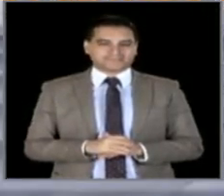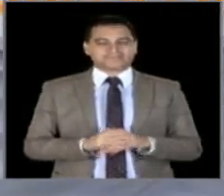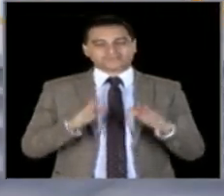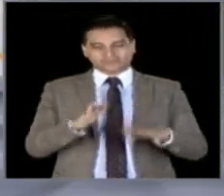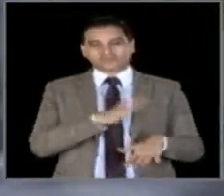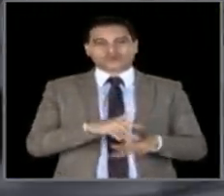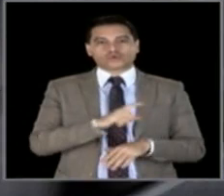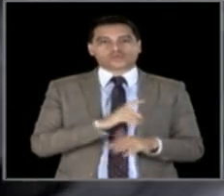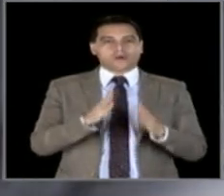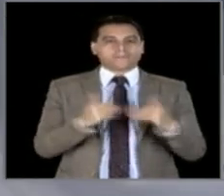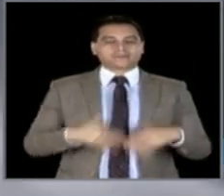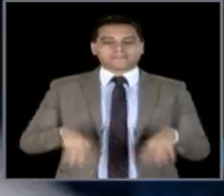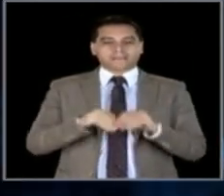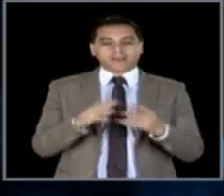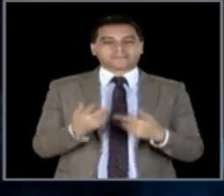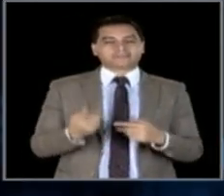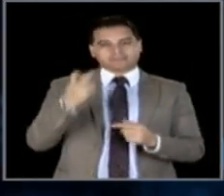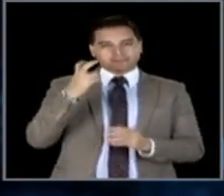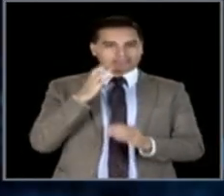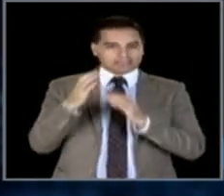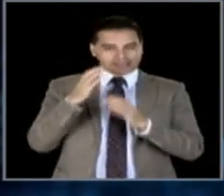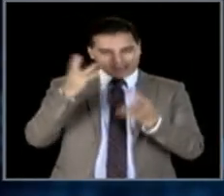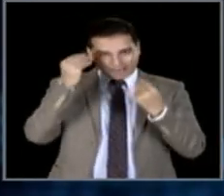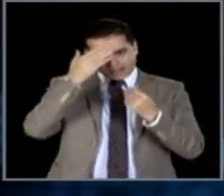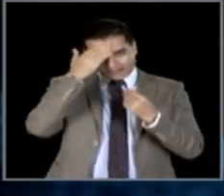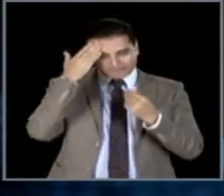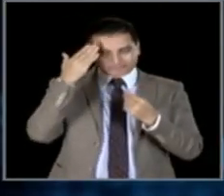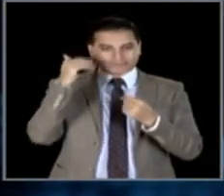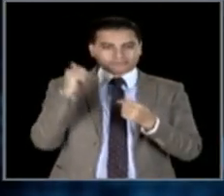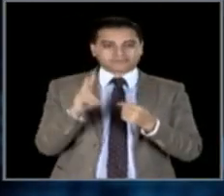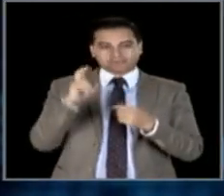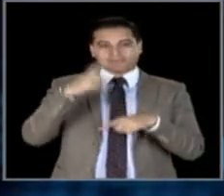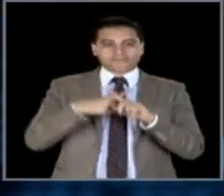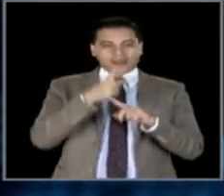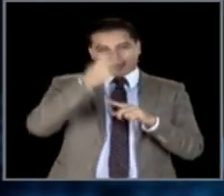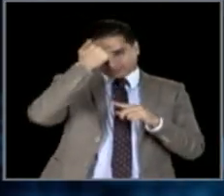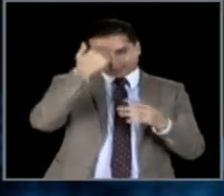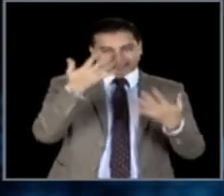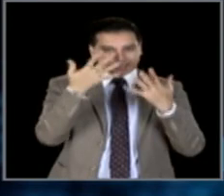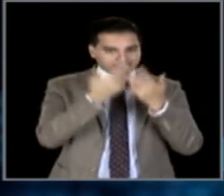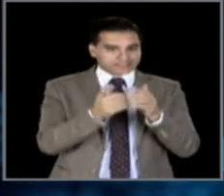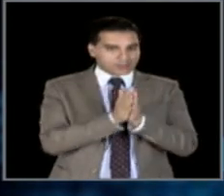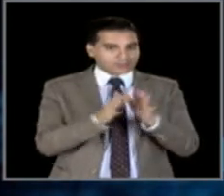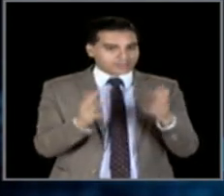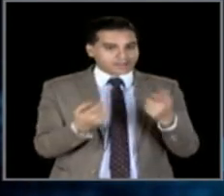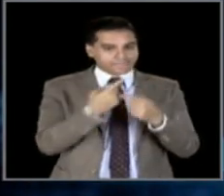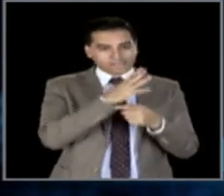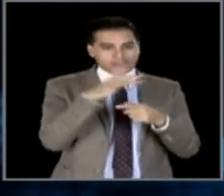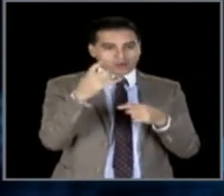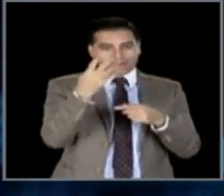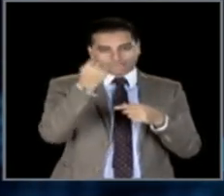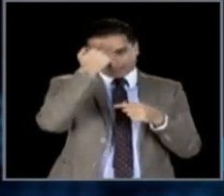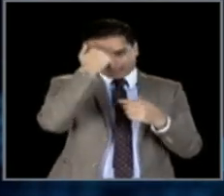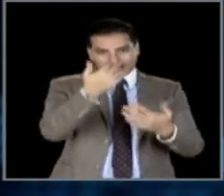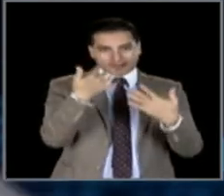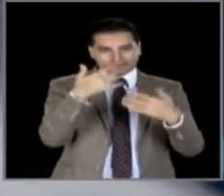يبقى طلاب مصر جمعوا 70 نقطة في فقرة العلم، وكل نقطة ب2000 جنيه بما يساوي 140